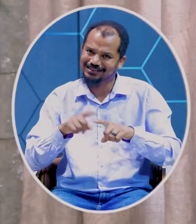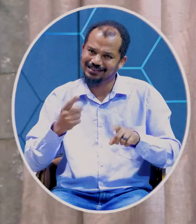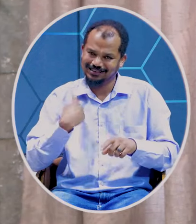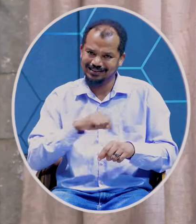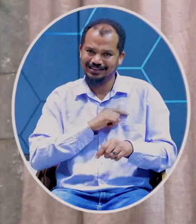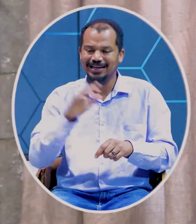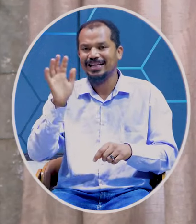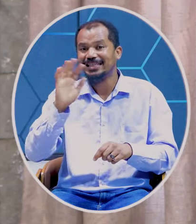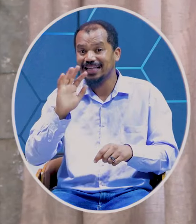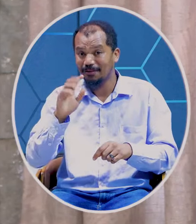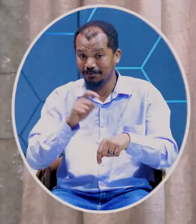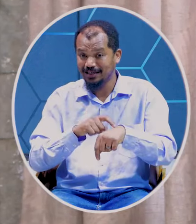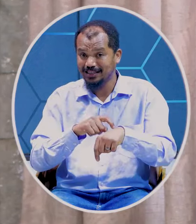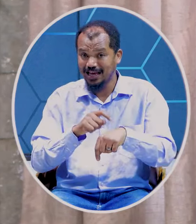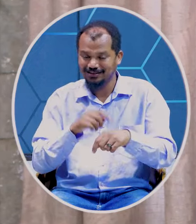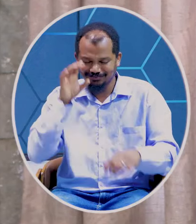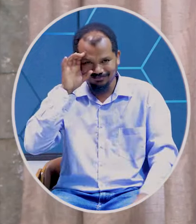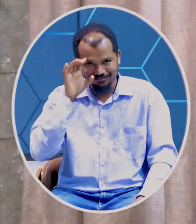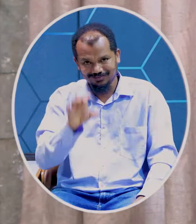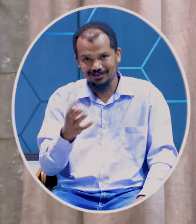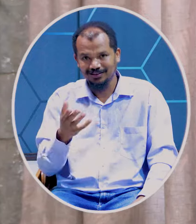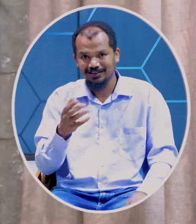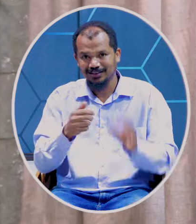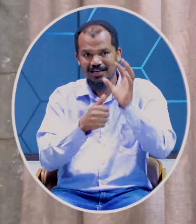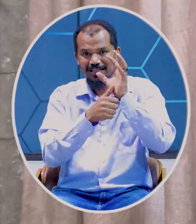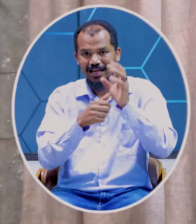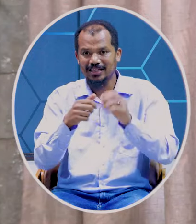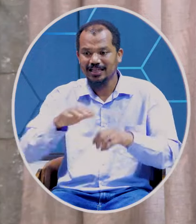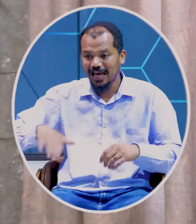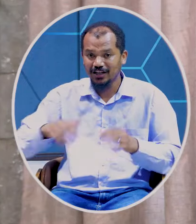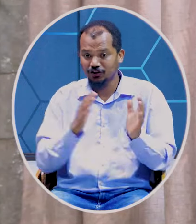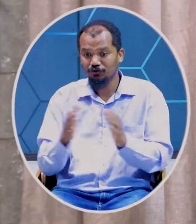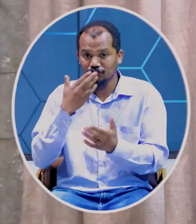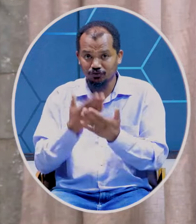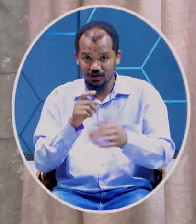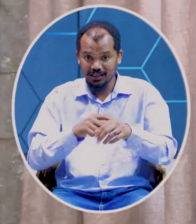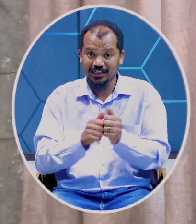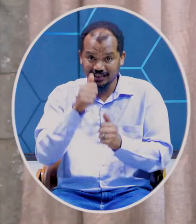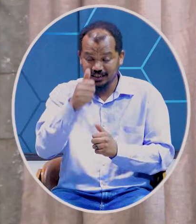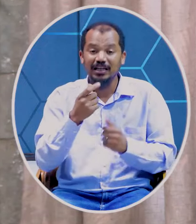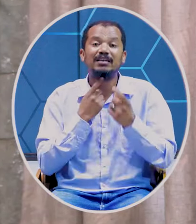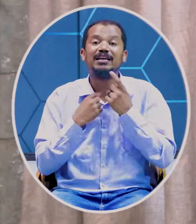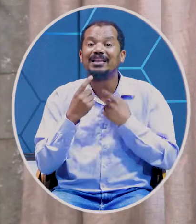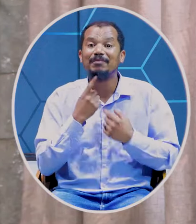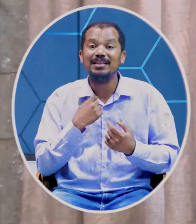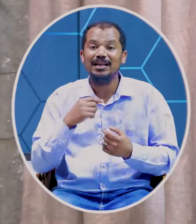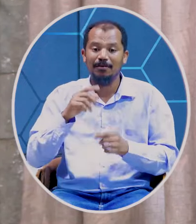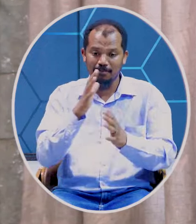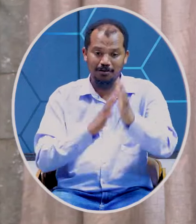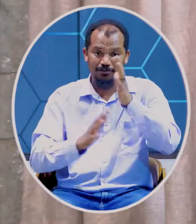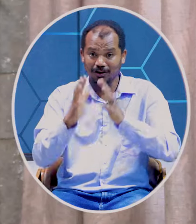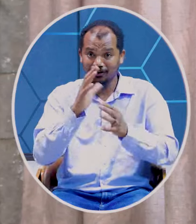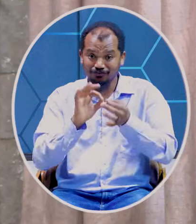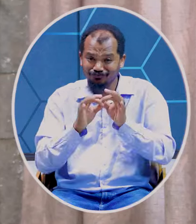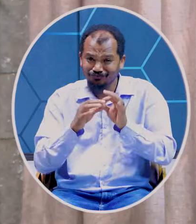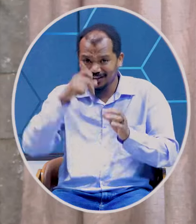ለዛሬ ግን እኛ ልንሰነባበት ጊዜያችን ግድ ብሎናል። ከኢሳት ቀሪ ዝግጅቶች ጋር ጥሩ ጊዜ እንድታሳልፉ እየተመኘን